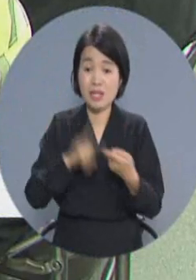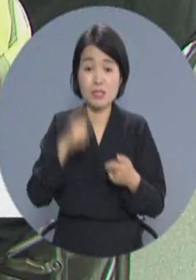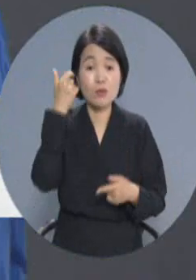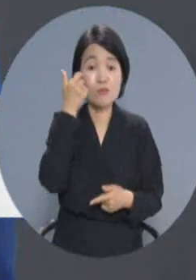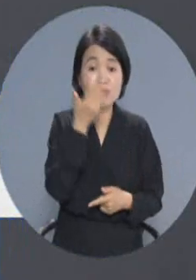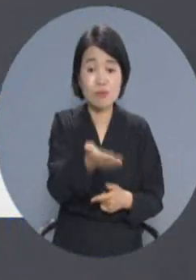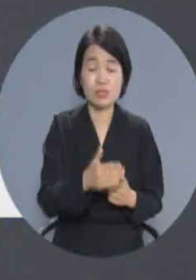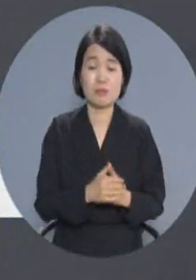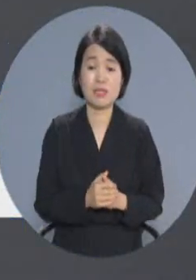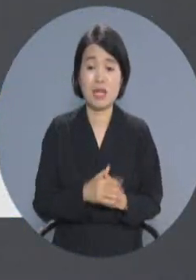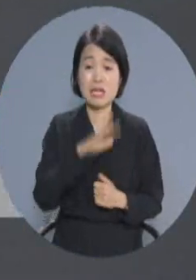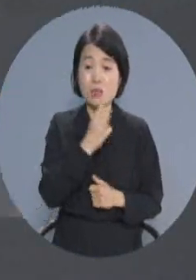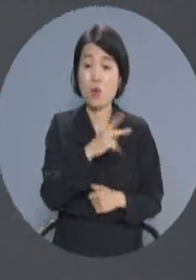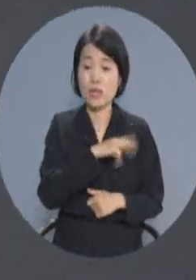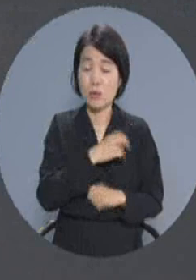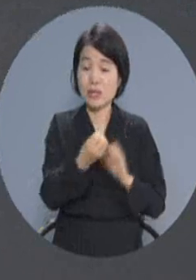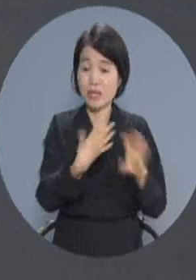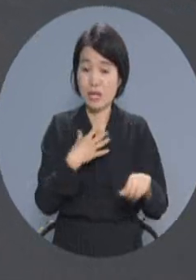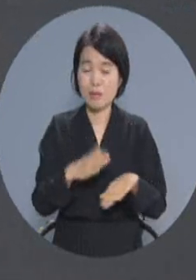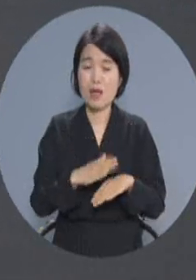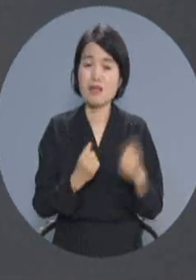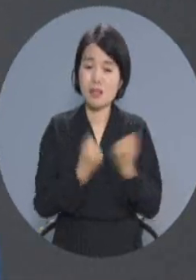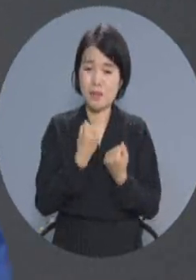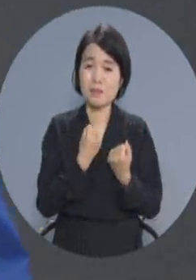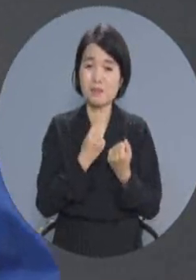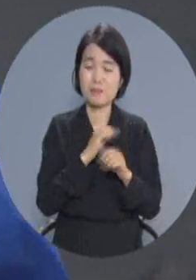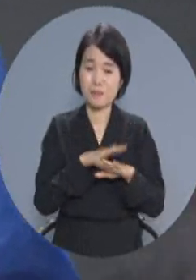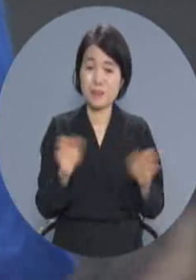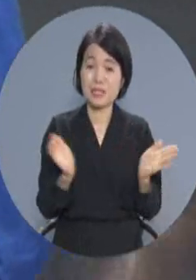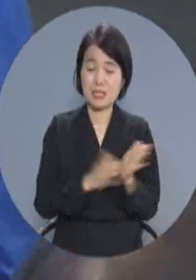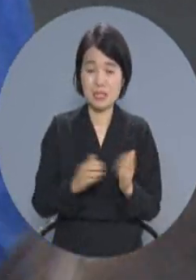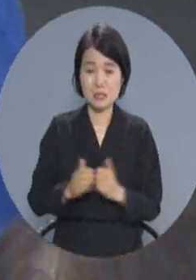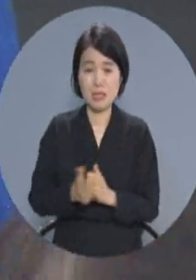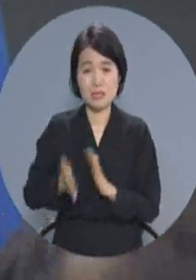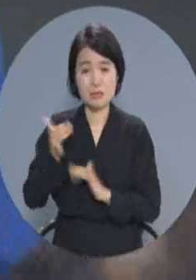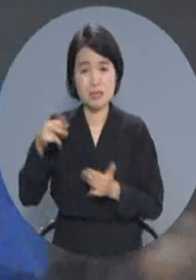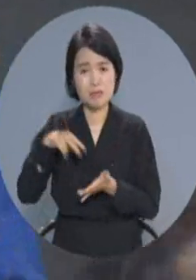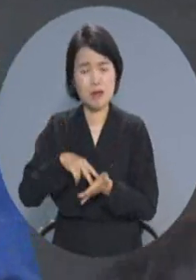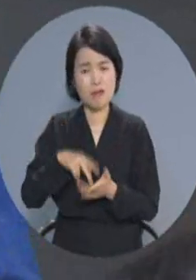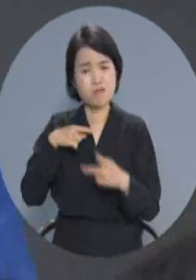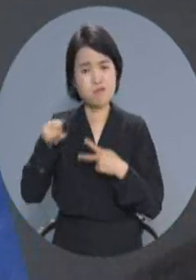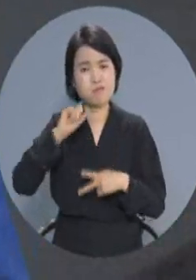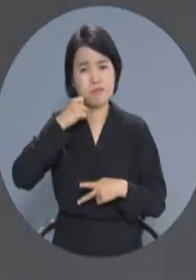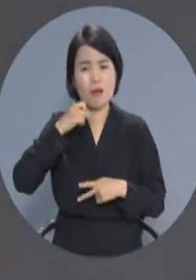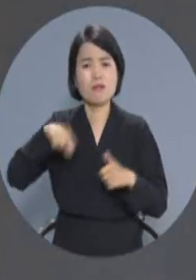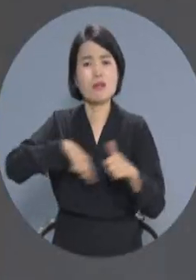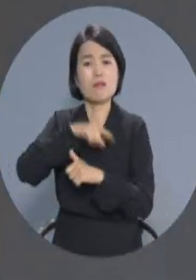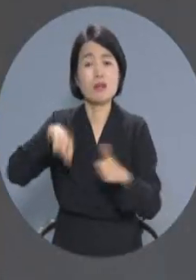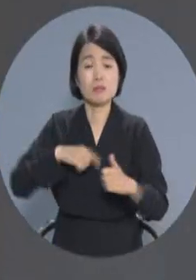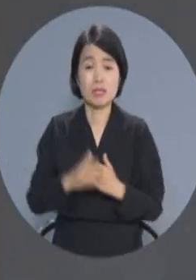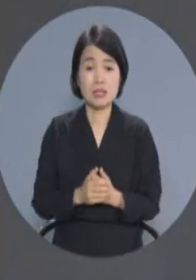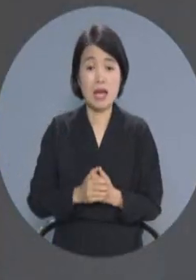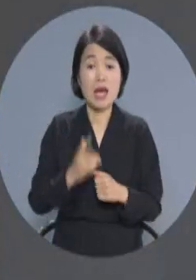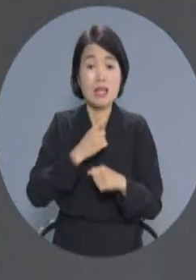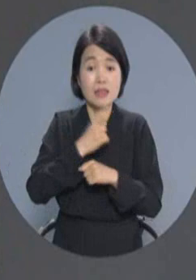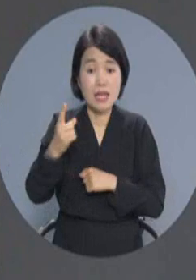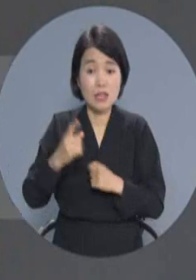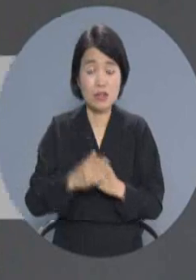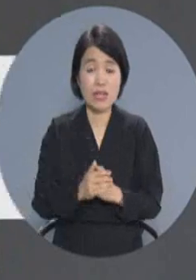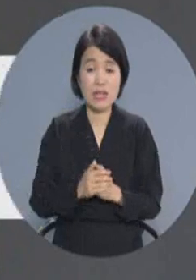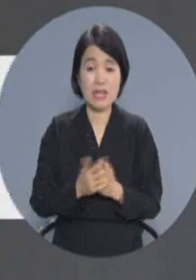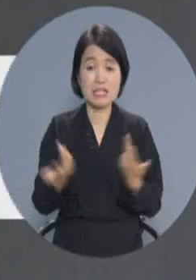물었습니다. 소 의원은 적극 해명했지만 단체 측은 여전히 납득하기 어렵다는 분위기입니다. 내년에 저희가